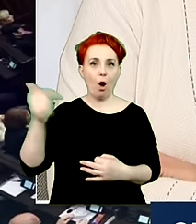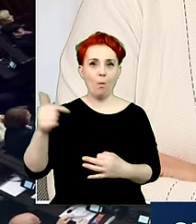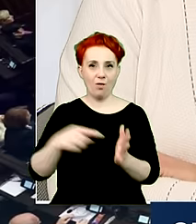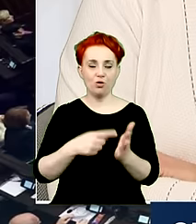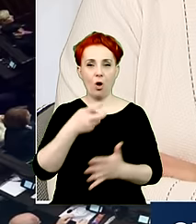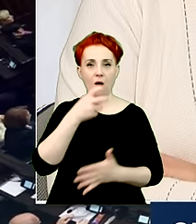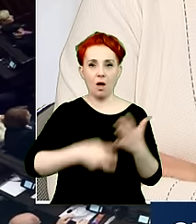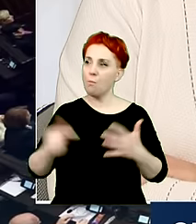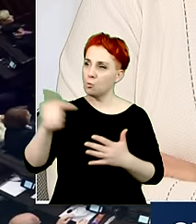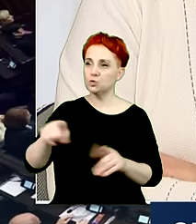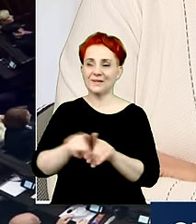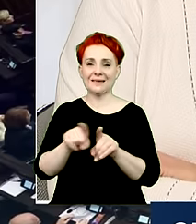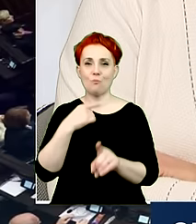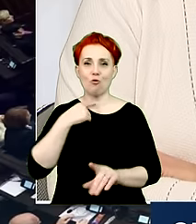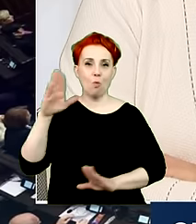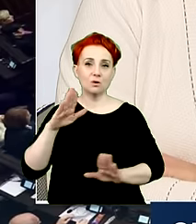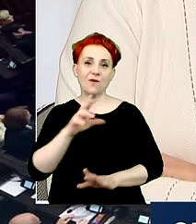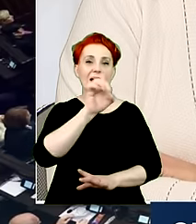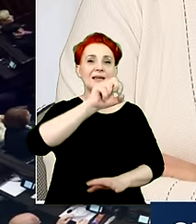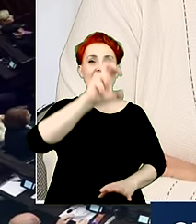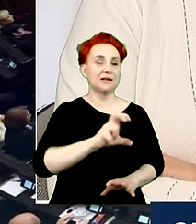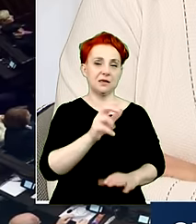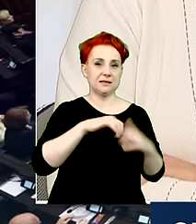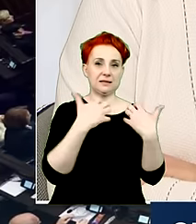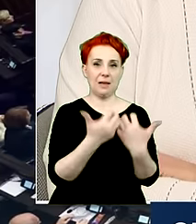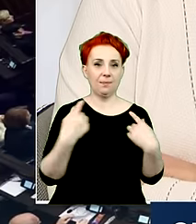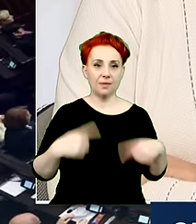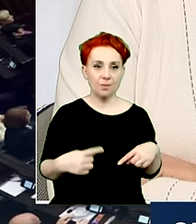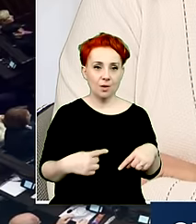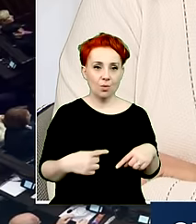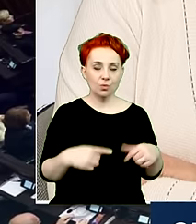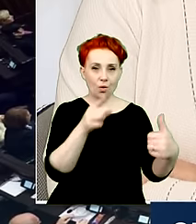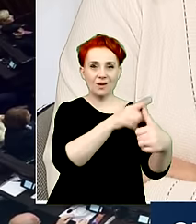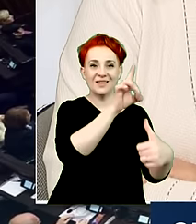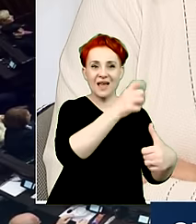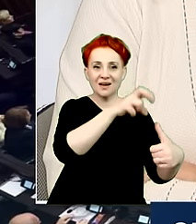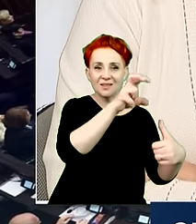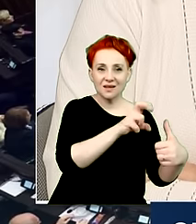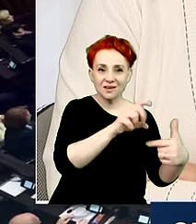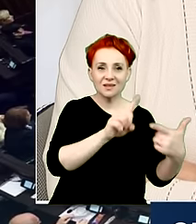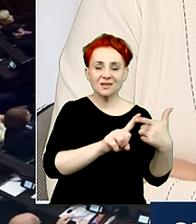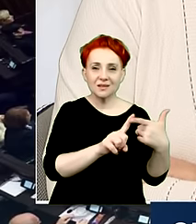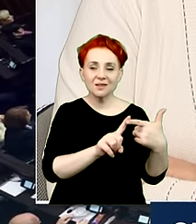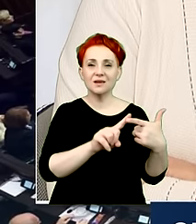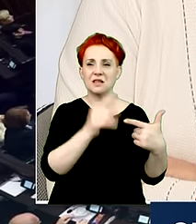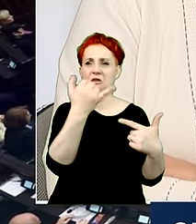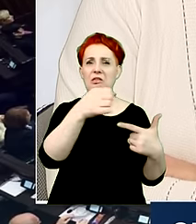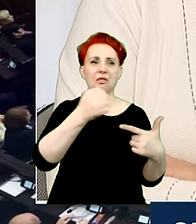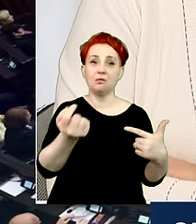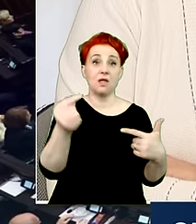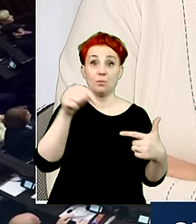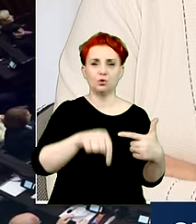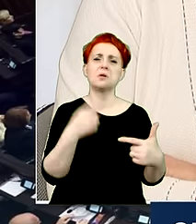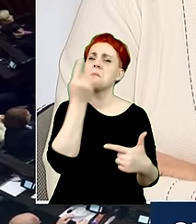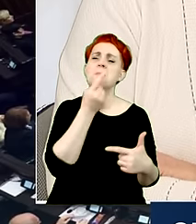a Giertycha w Sejmie nie było. Dziwnym trafem. Tylko Giertych i jeszcze jeden poseł Platformy się w Sejmie nie pojawił. Jak pan senator sądzi,